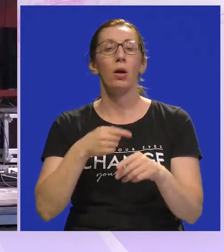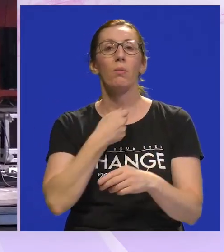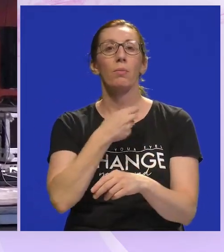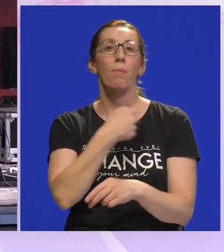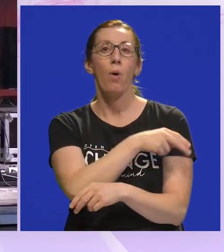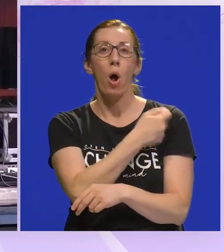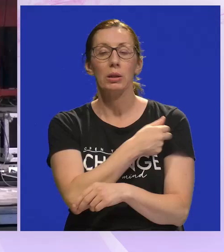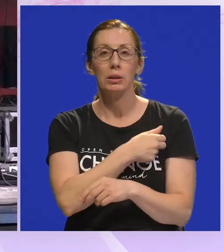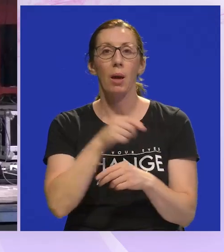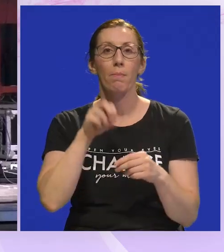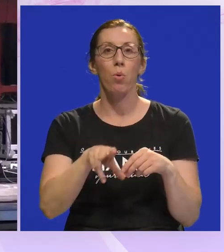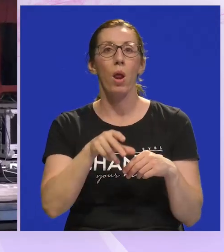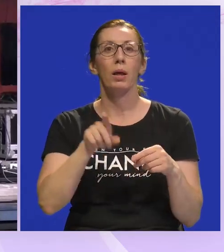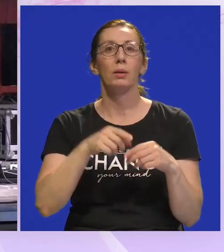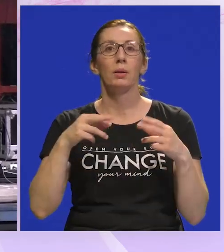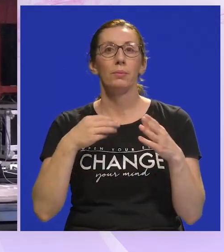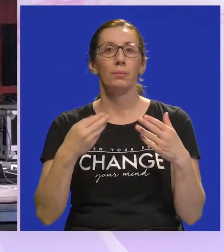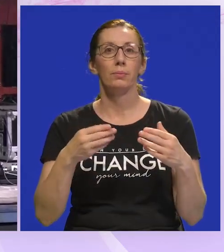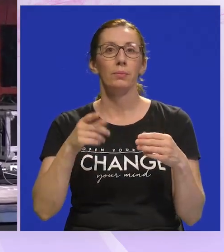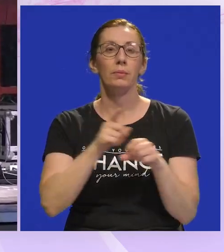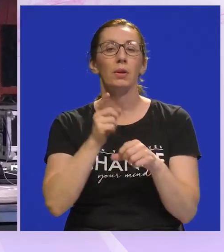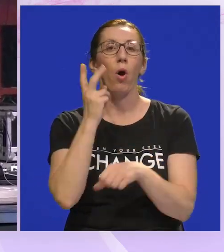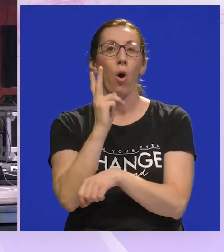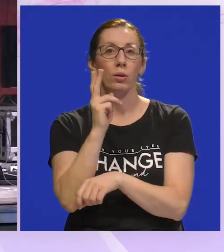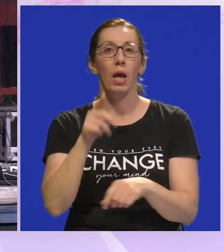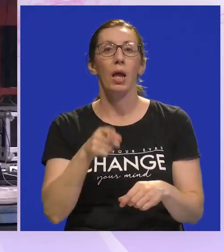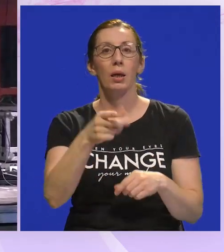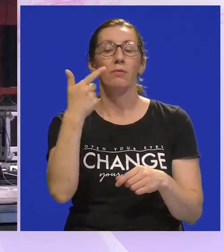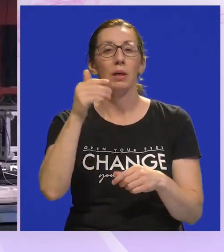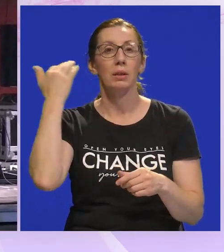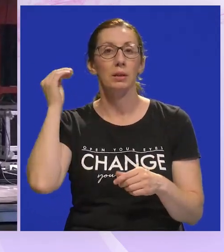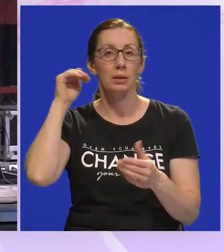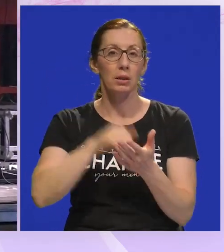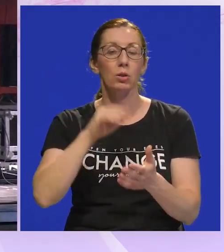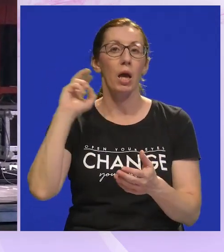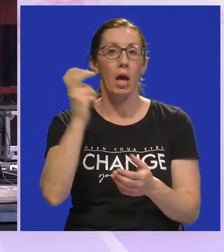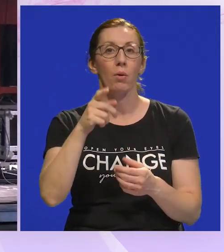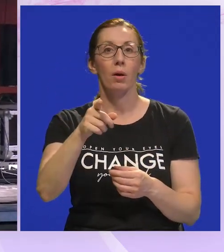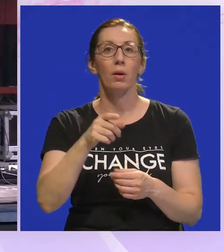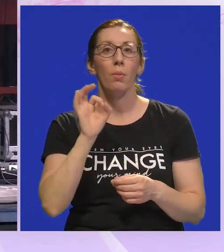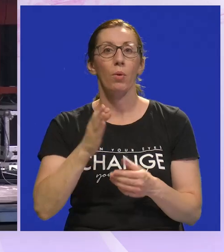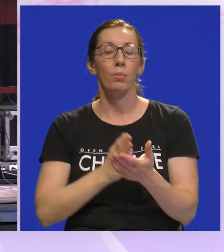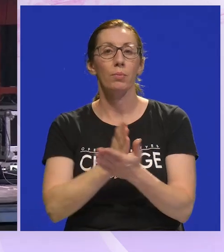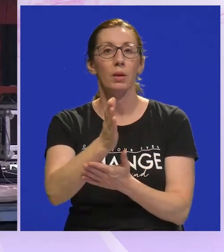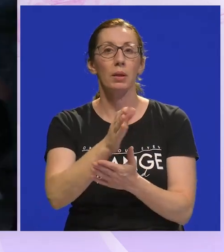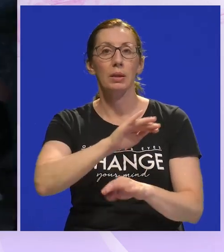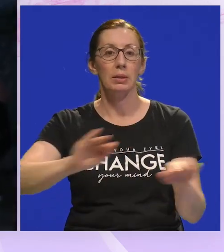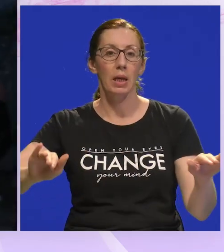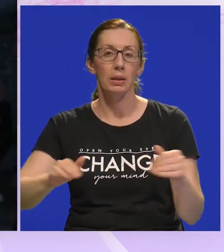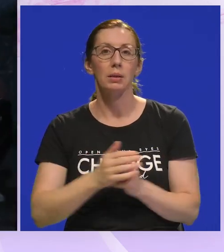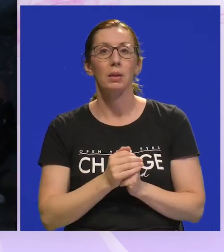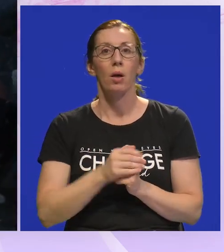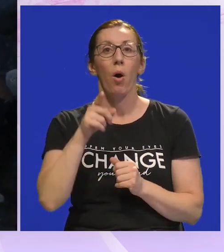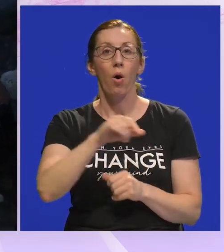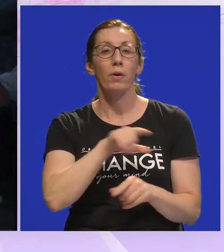Rena Hospitality Grupi, bolnici Pula, doniran potreban uređaj u vrijednosti od 20.000 eura. Se uvijek bude